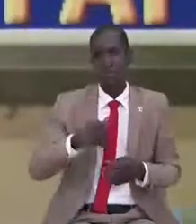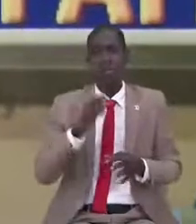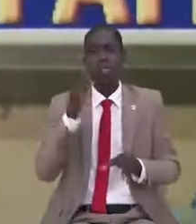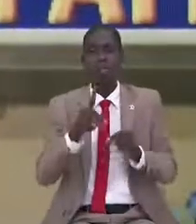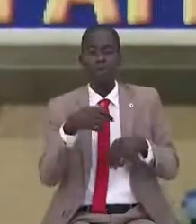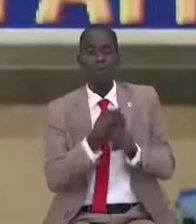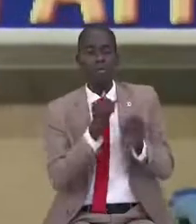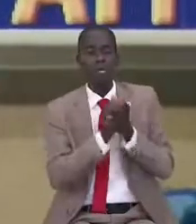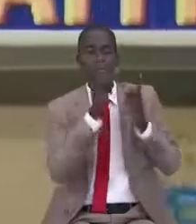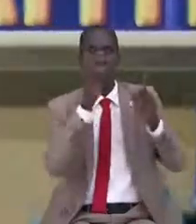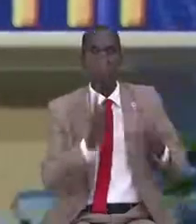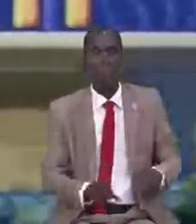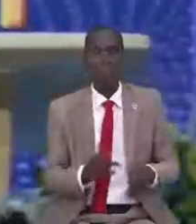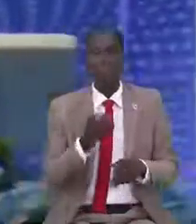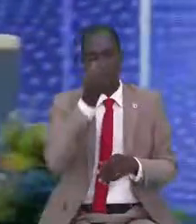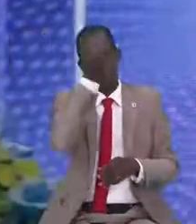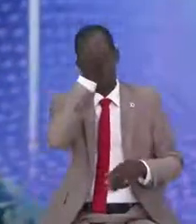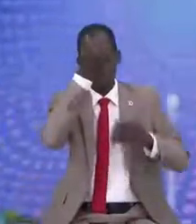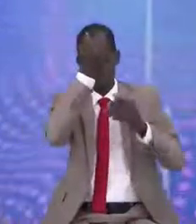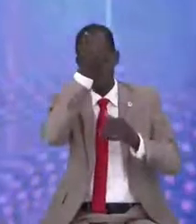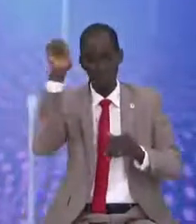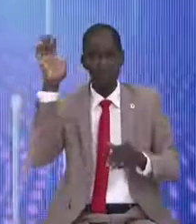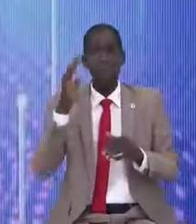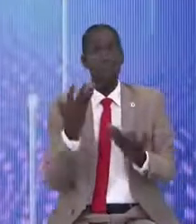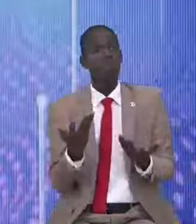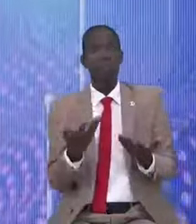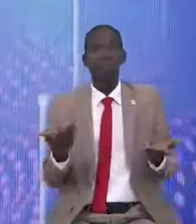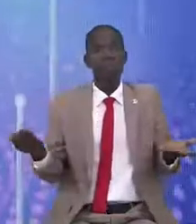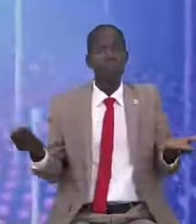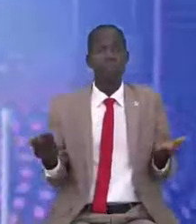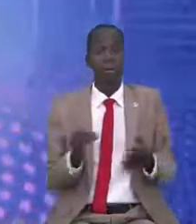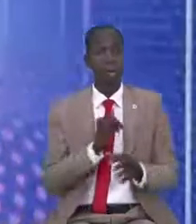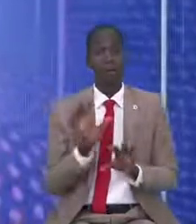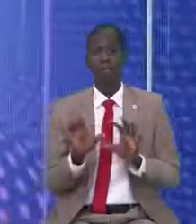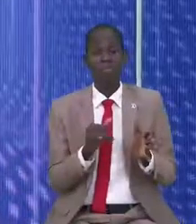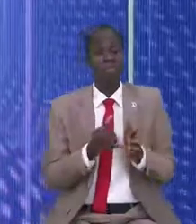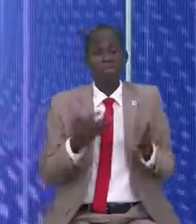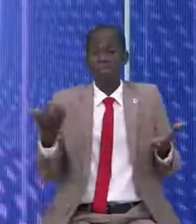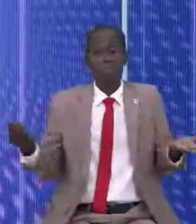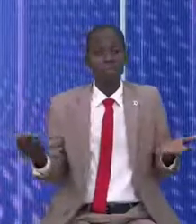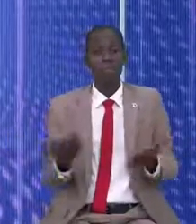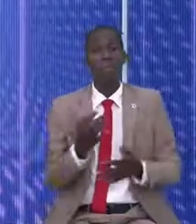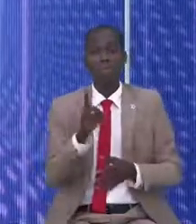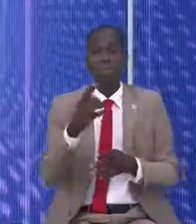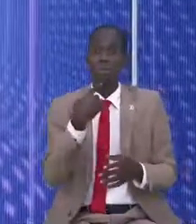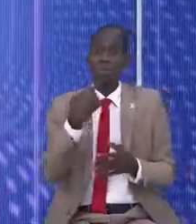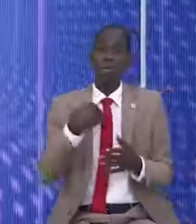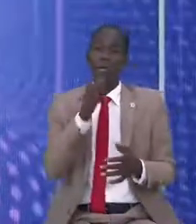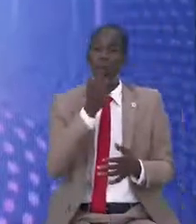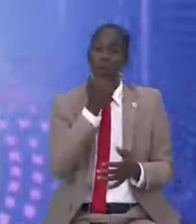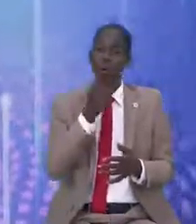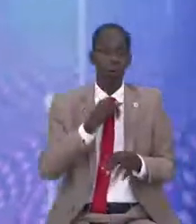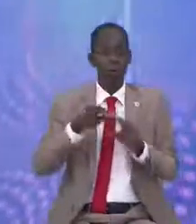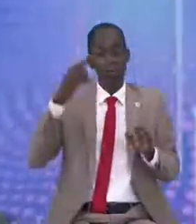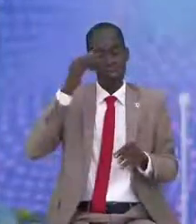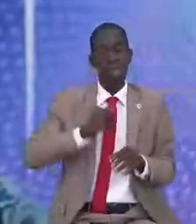résistante, si tu rends la personne réfractaire, tu dis mais, et la personne dit mais, ce qu'il veut faire, qu'il fasse ça. Moi, je n'ai rien